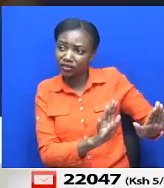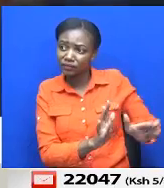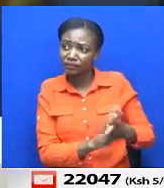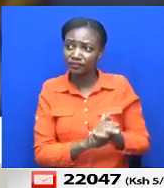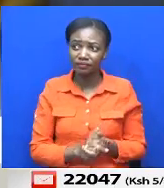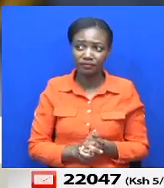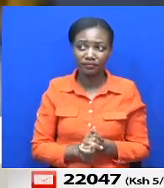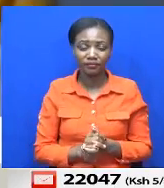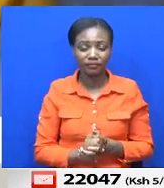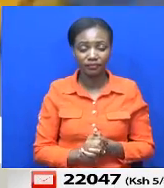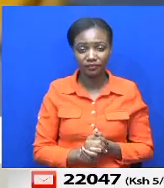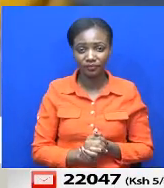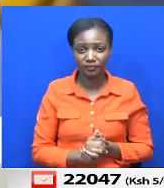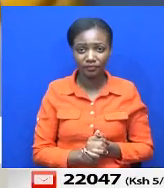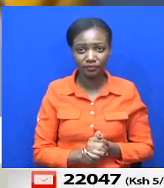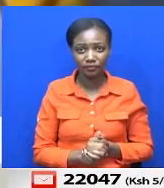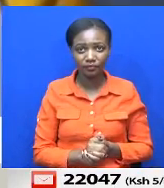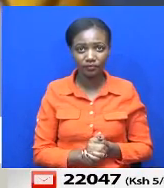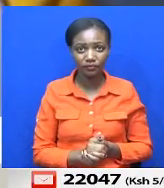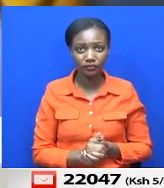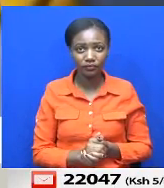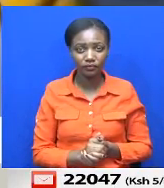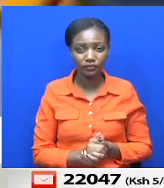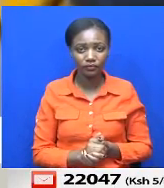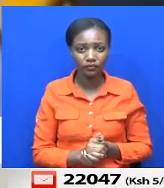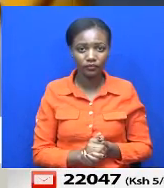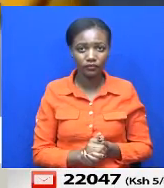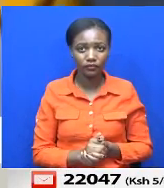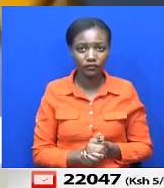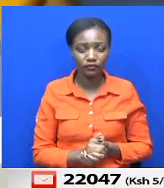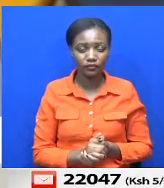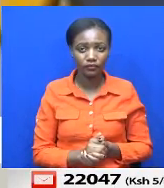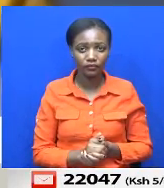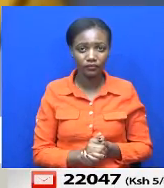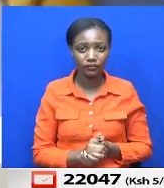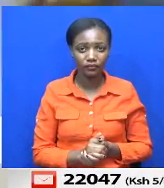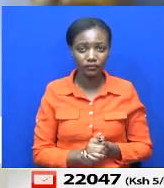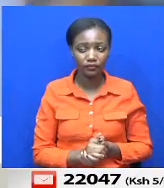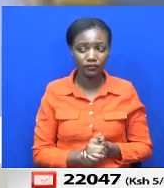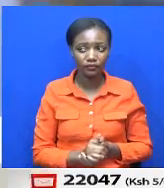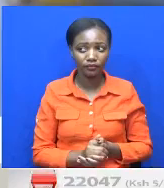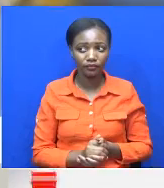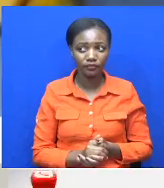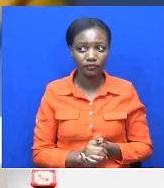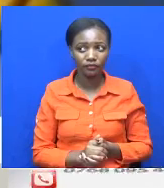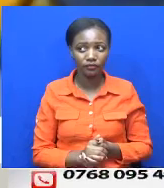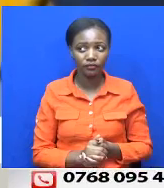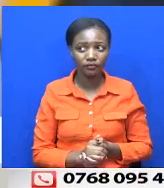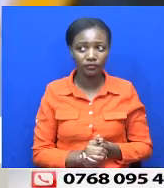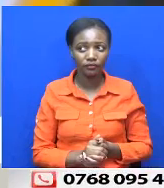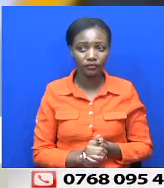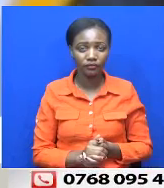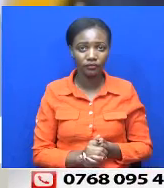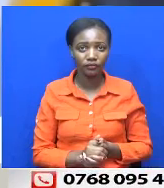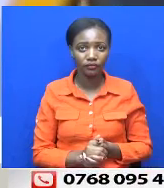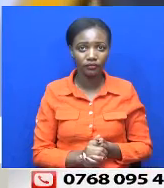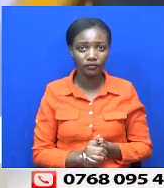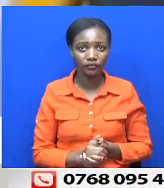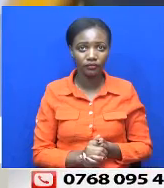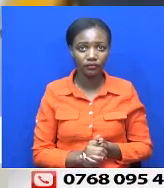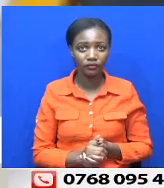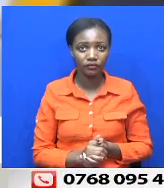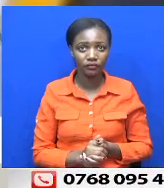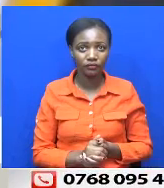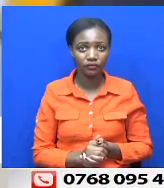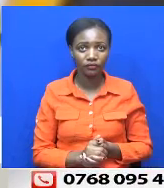supervisor akiendelea kumdhulumu mwanamke huyu. Hii ni habari ambayo imegonga vichwa vya habari pale mitandaoni,